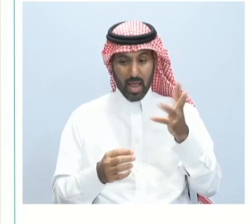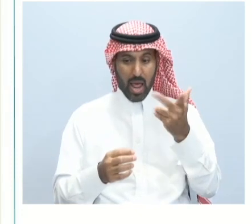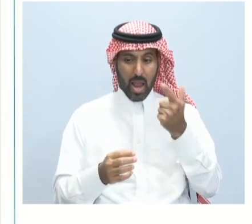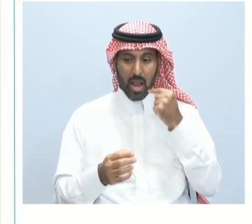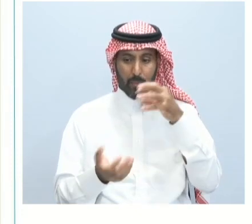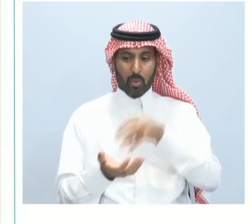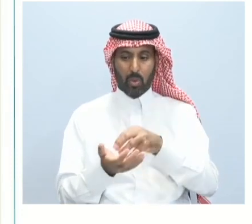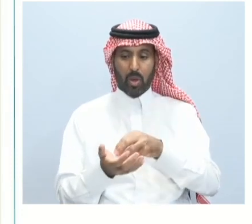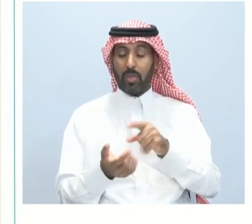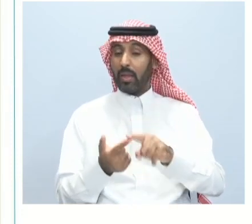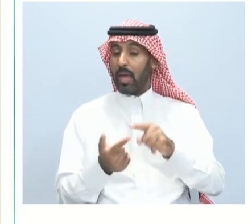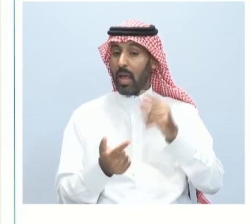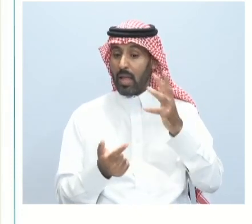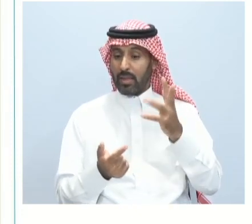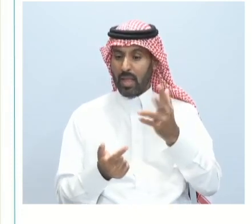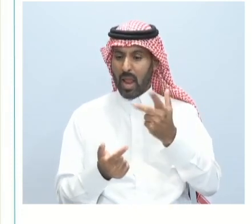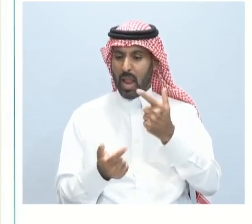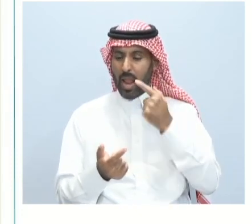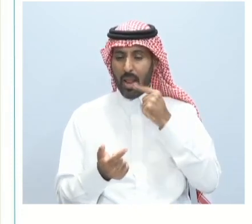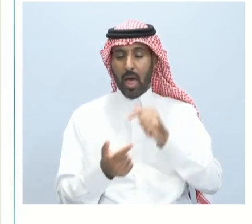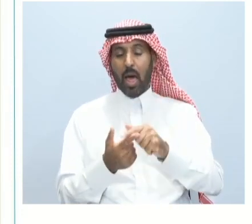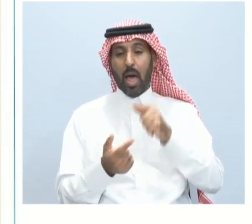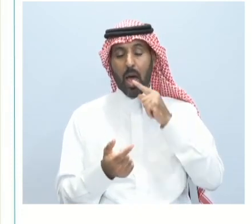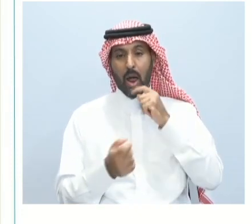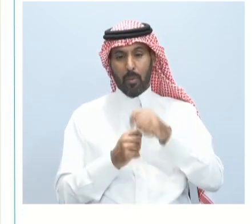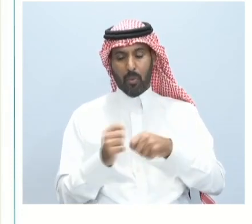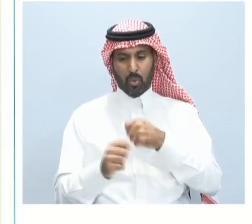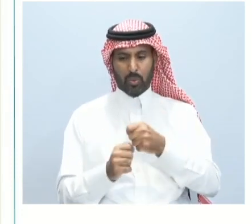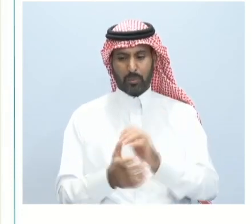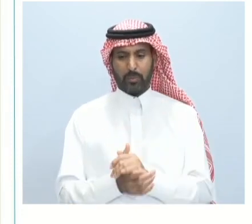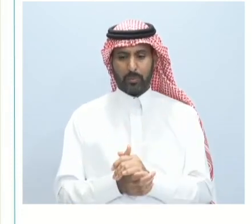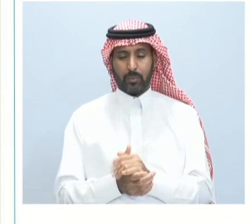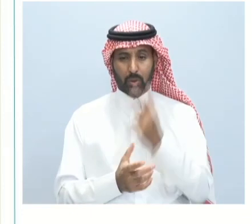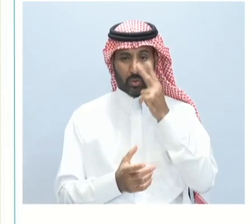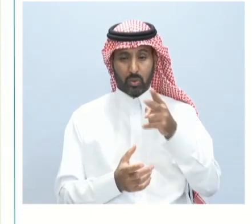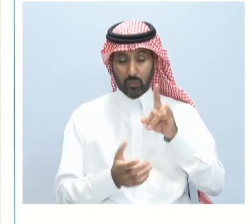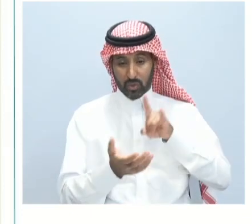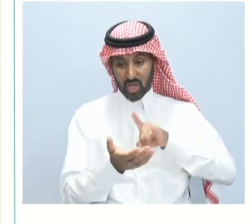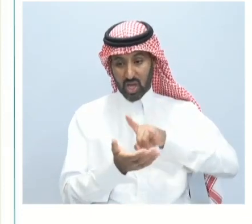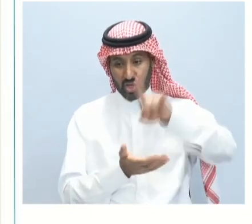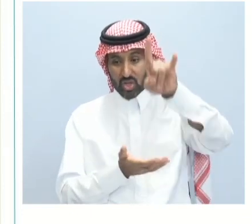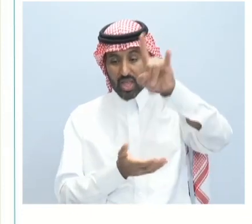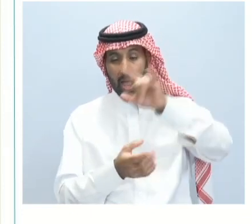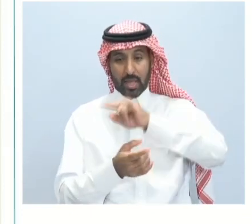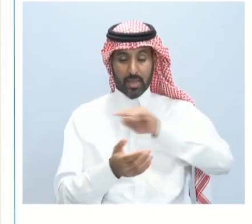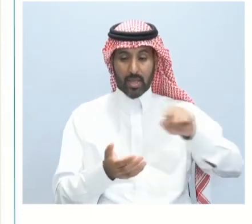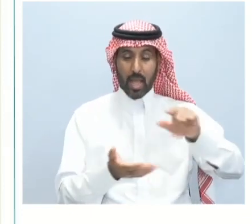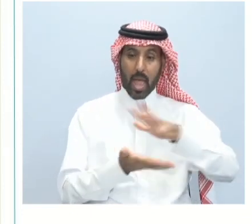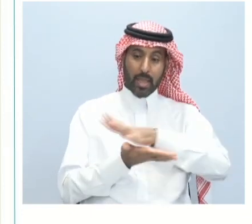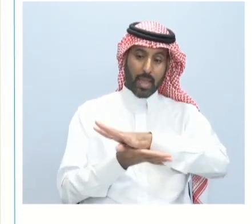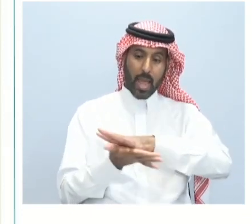وجدت نشاهد معا في شركات خطوط الطيران او جدوله خطوط الطيران نتذكر معا